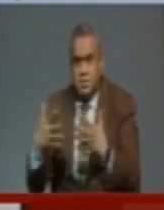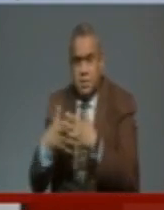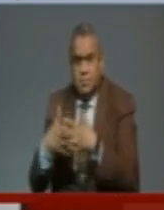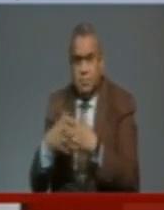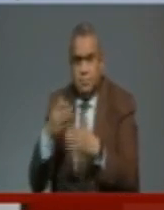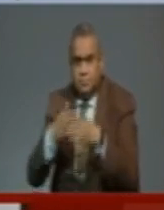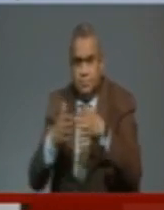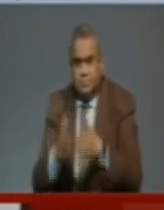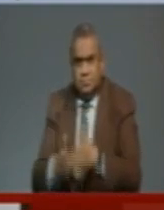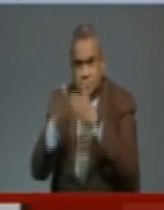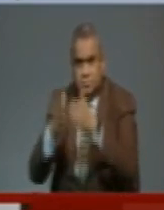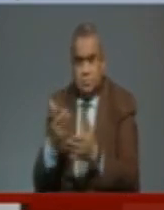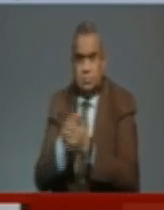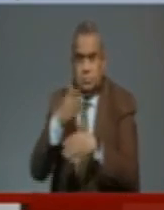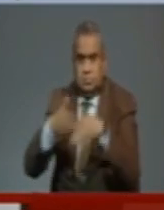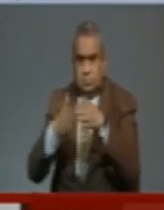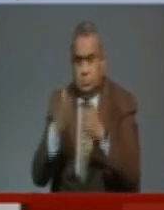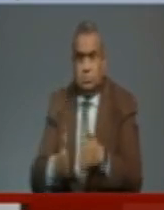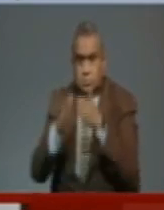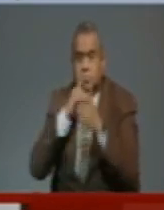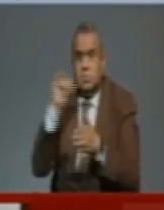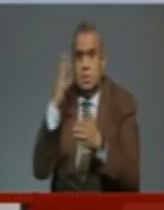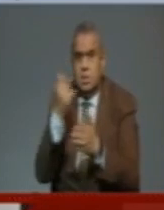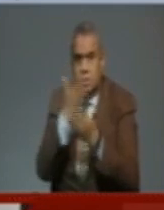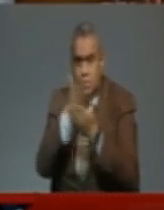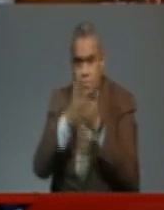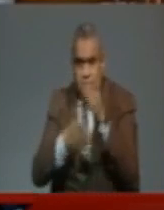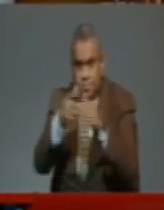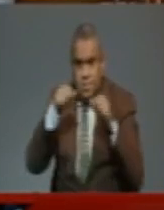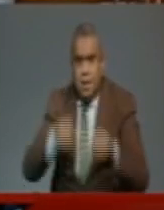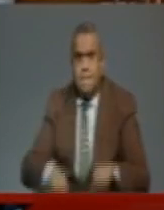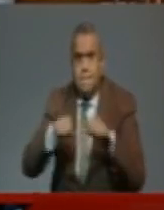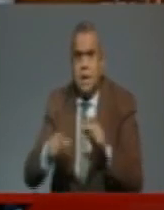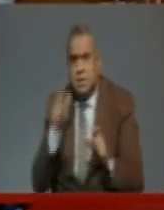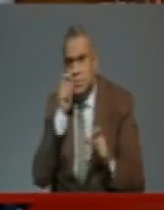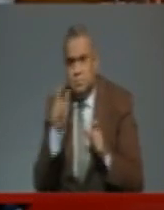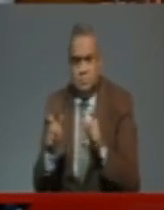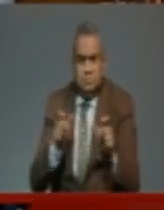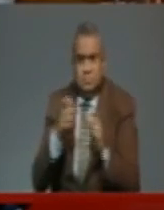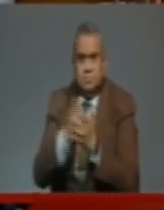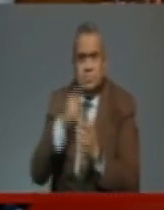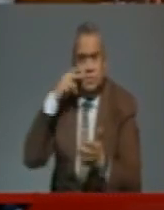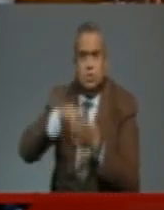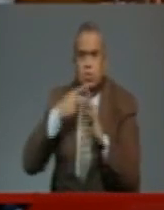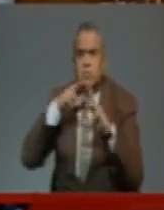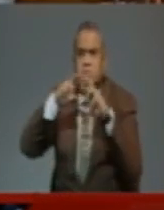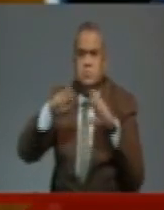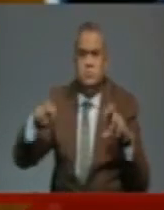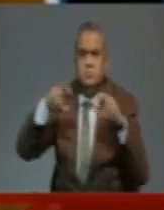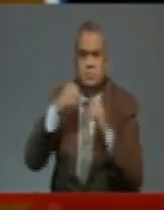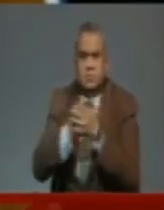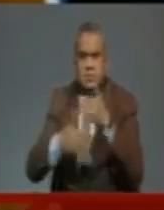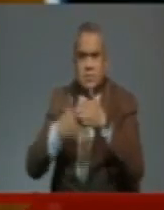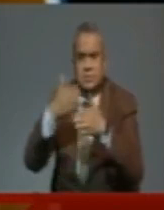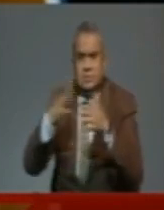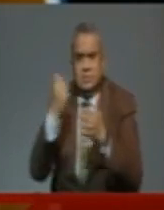من المباني اهمها مبنى الاداره والتحكم اللي بيدار منه ده العقل المفكر للمحطه كلها فن، زي المبنى بالظبط اللي